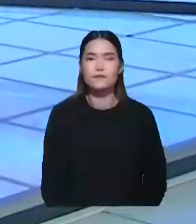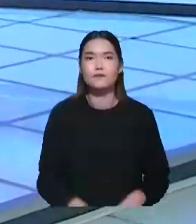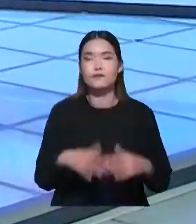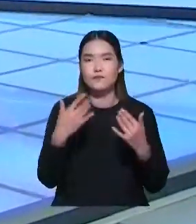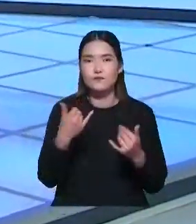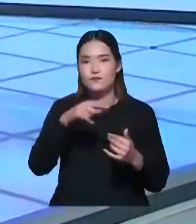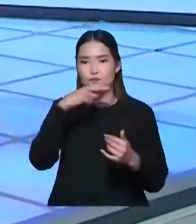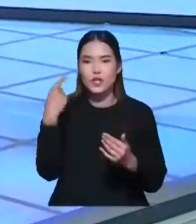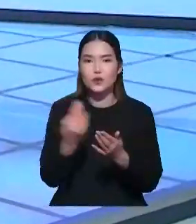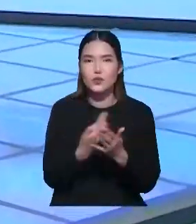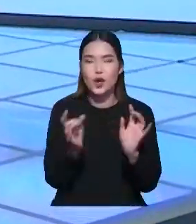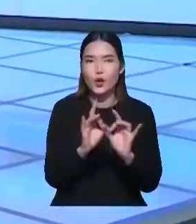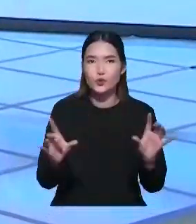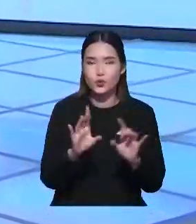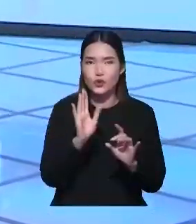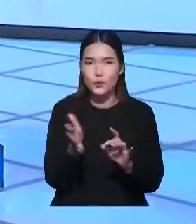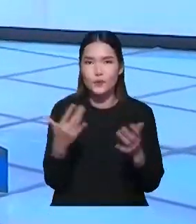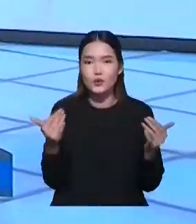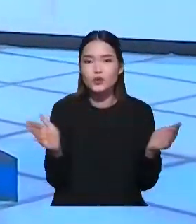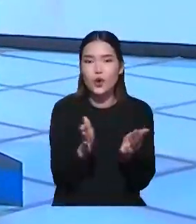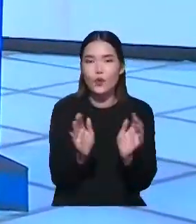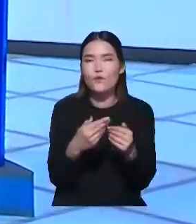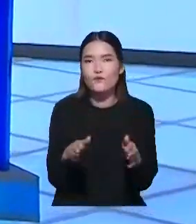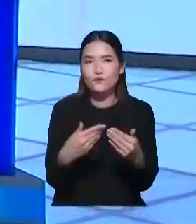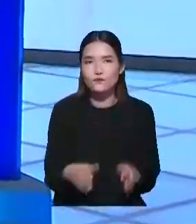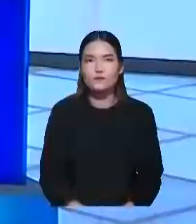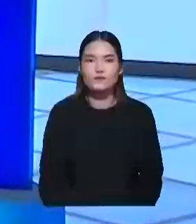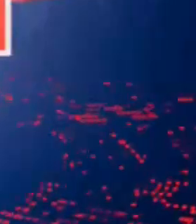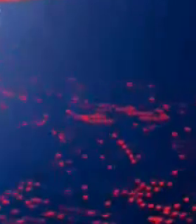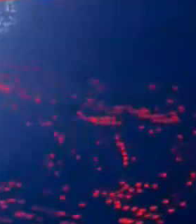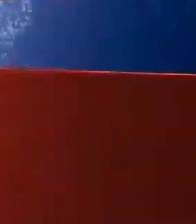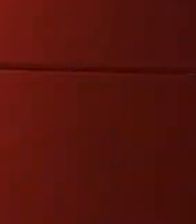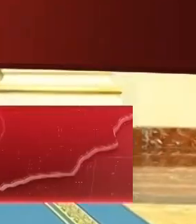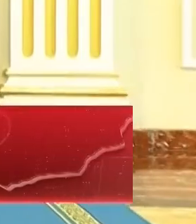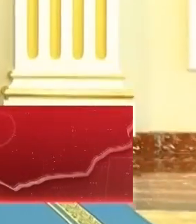Добрый вечер. В эфире новости. В студии работает Жанна Сидхан. И коротко главное.